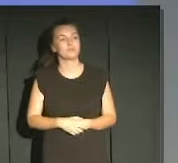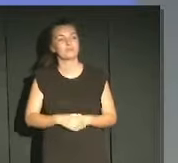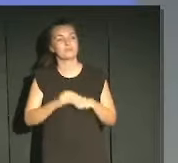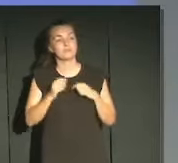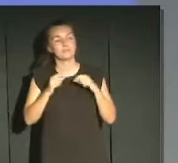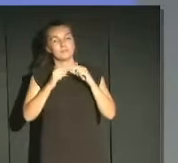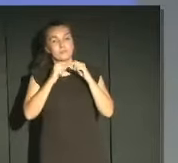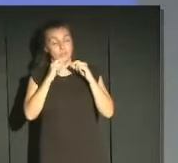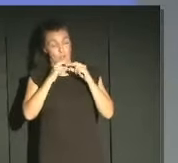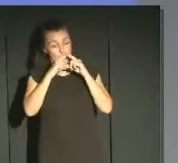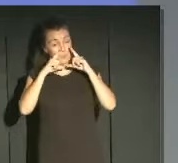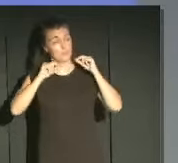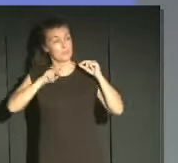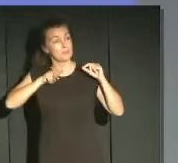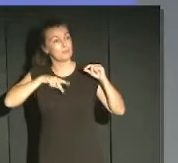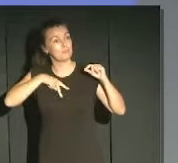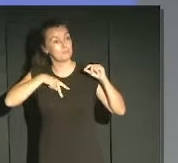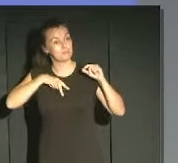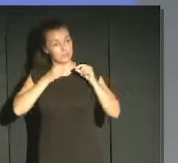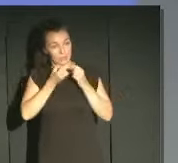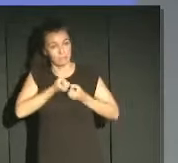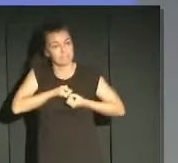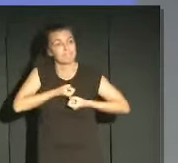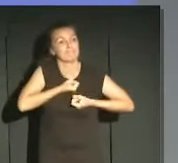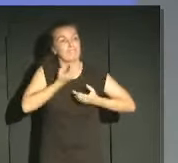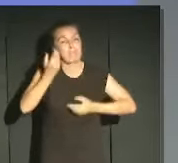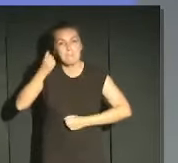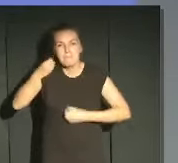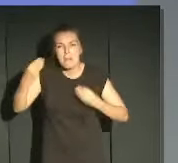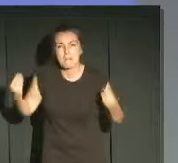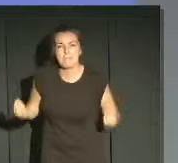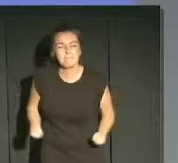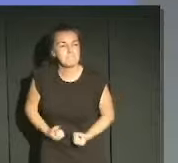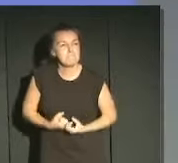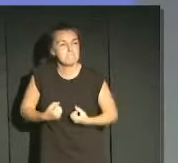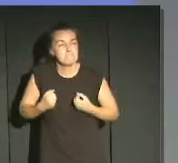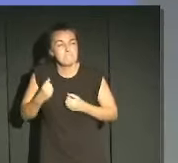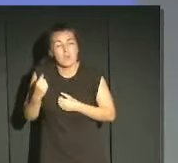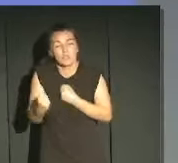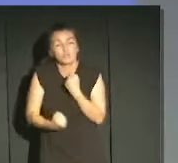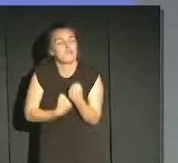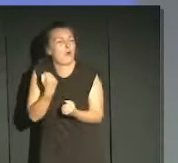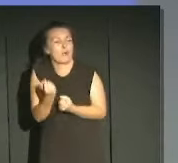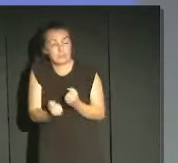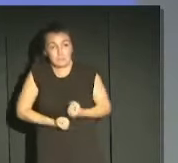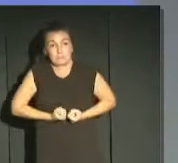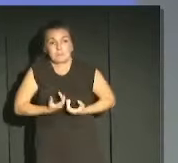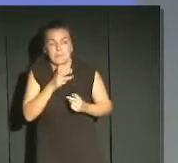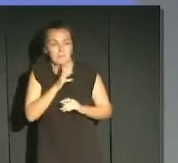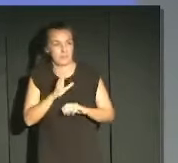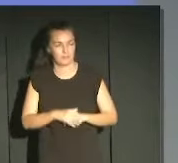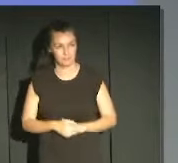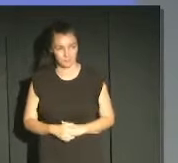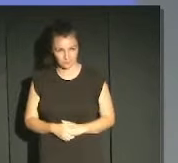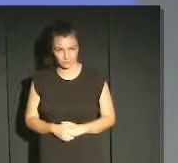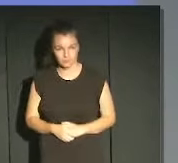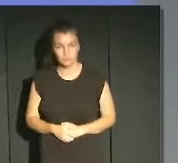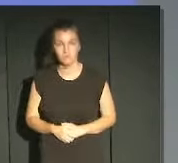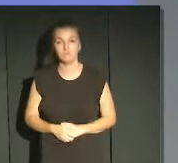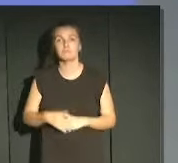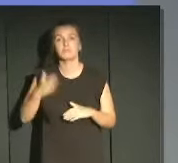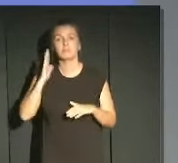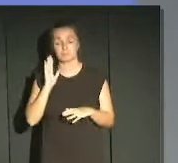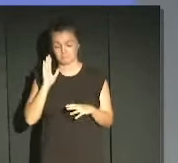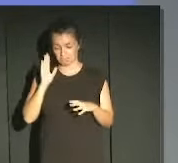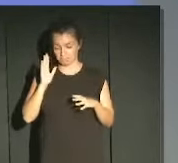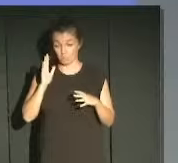malheurs qui n'ont point de bouche ma voix la liberté de celle qui s'affesse au cachot du